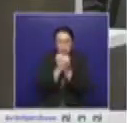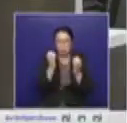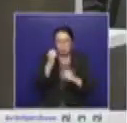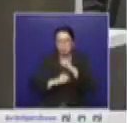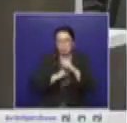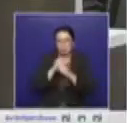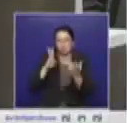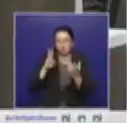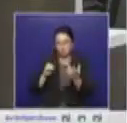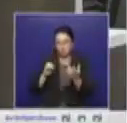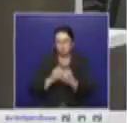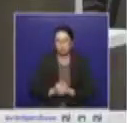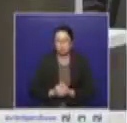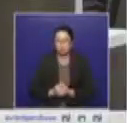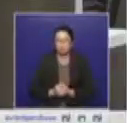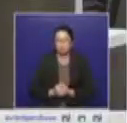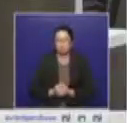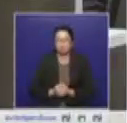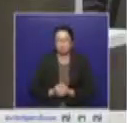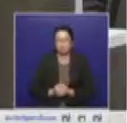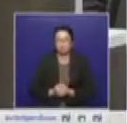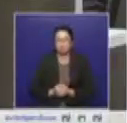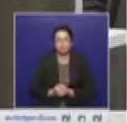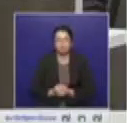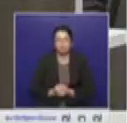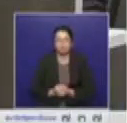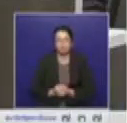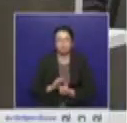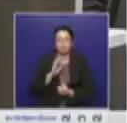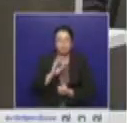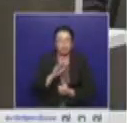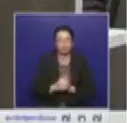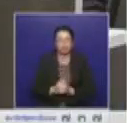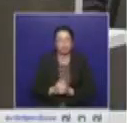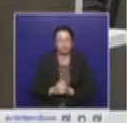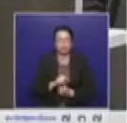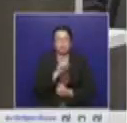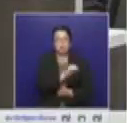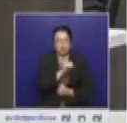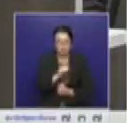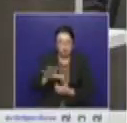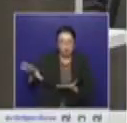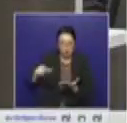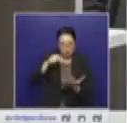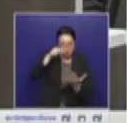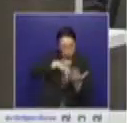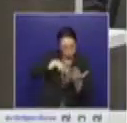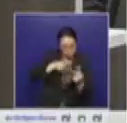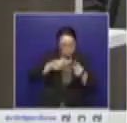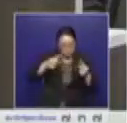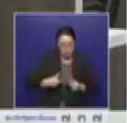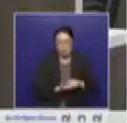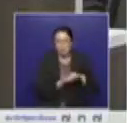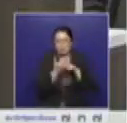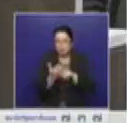สิ 30,000 น่ะหนาแค่ไหน อย่างพรรคพุทธเจ้านี่กี่หมื่นไม่ถึง 30,000 เนี่ย 30,000เอง แล้วก็ยุบปิด